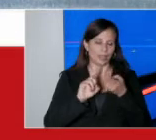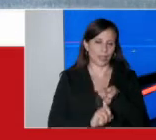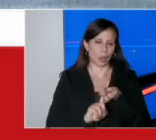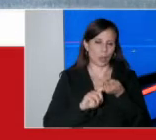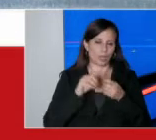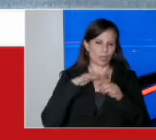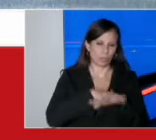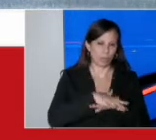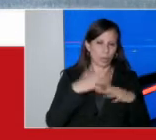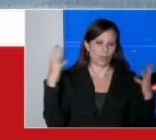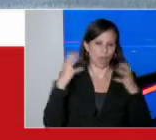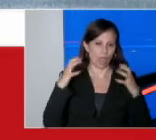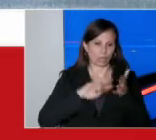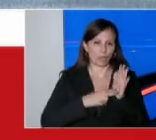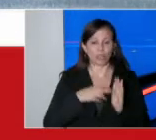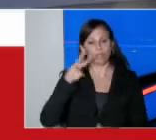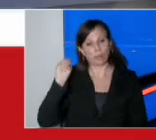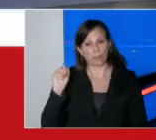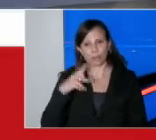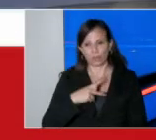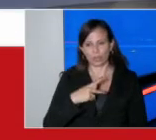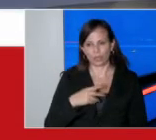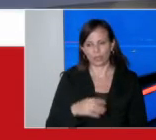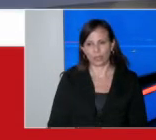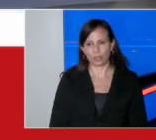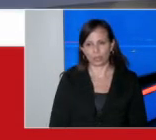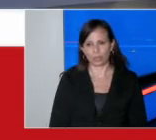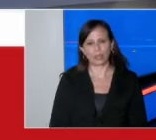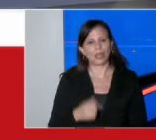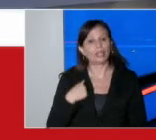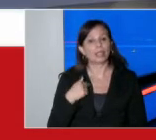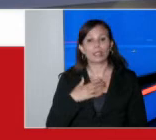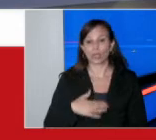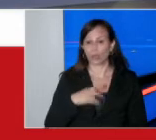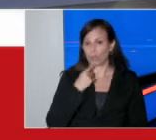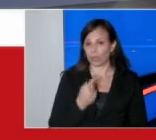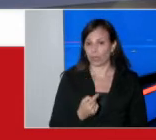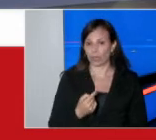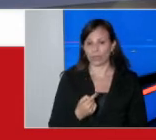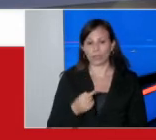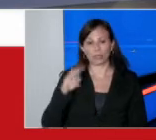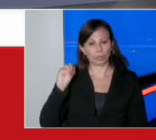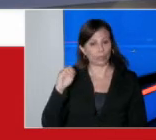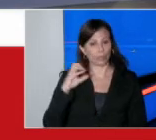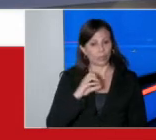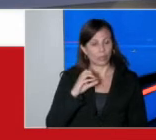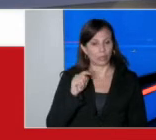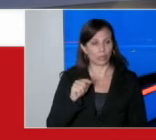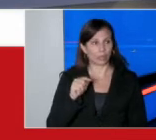ושכנוע פוליטי. מה לי פולישוק? אז מה שעשה היום, אני רק אומר שמה שעשה היום מתי כספי, זו